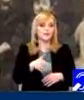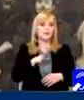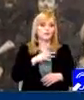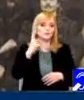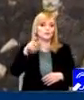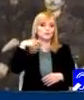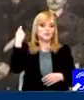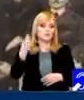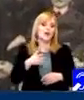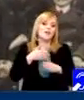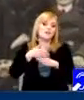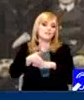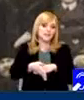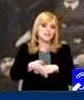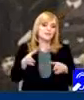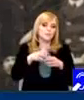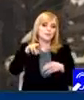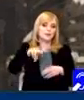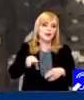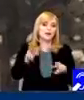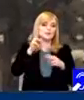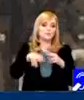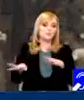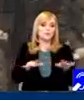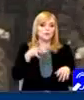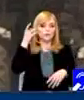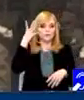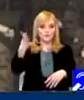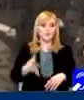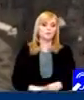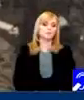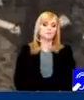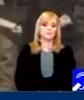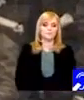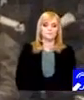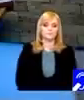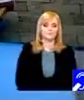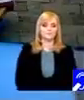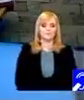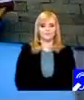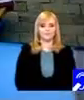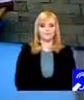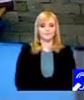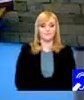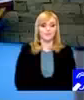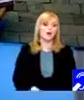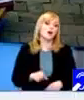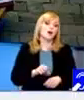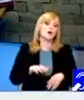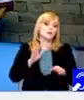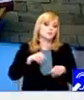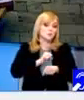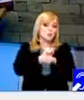Marii Uniri. Vizita membrilor PNL se va încheia cu un eveniment cultural la Teatrul Ion Luca Caragiale. Un miting de protest